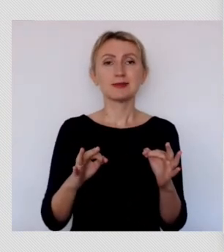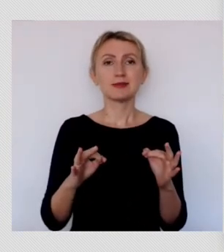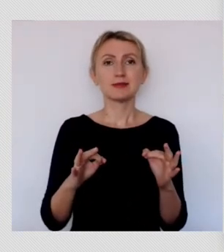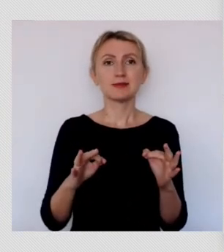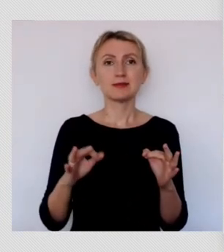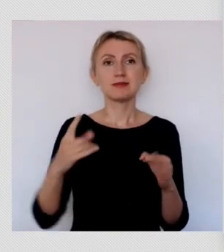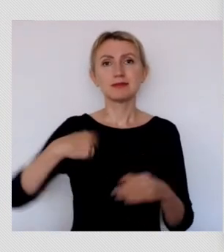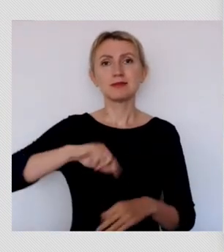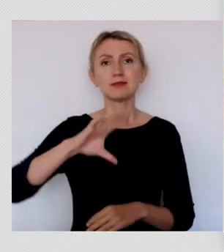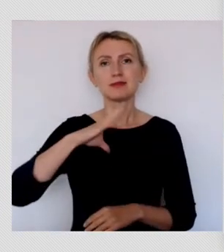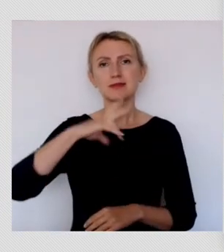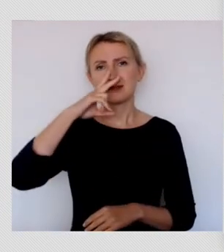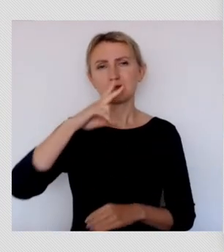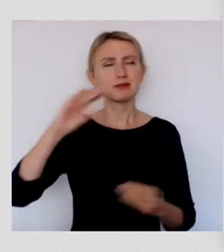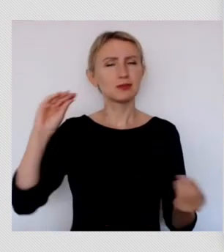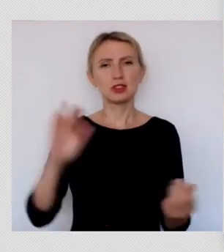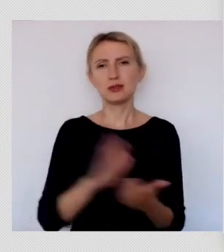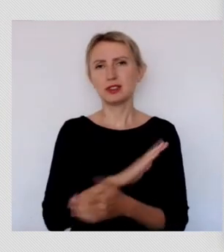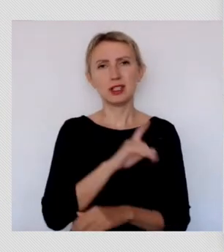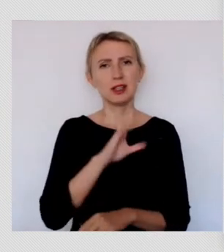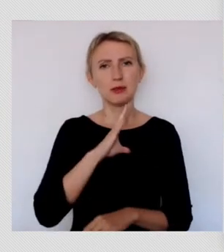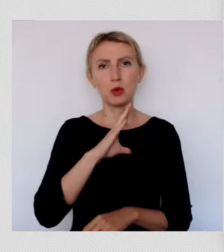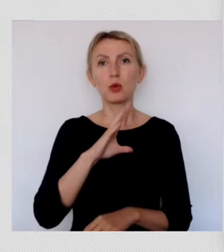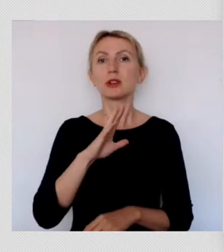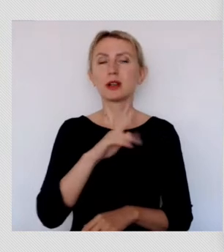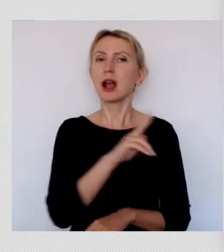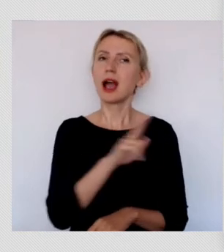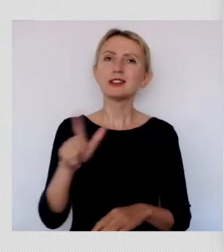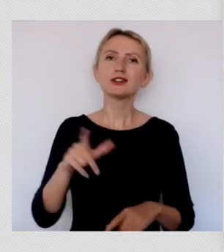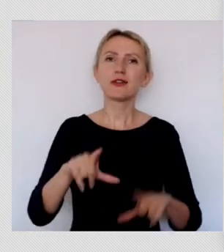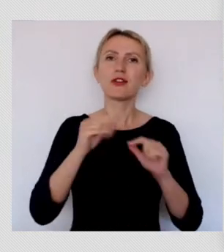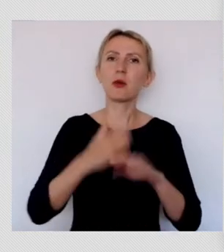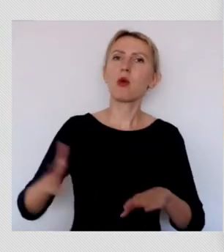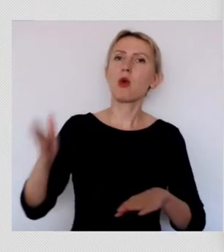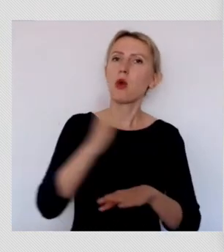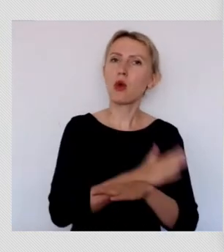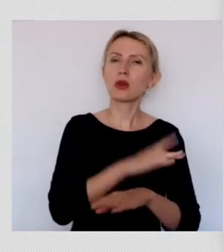byliśmy przyzwyczajeni do tego, że przed każdymi wyborami